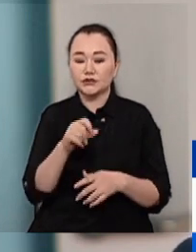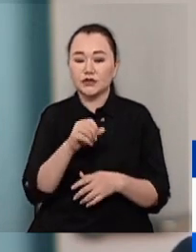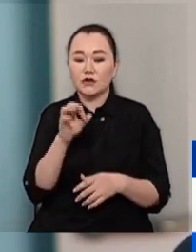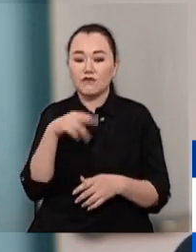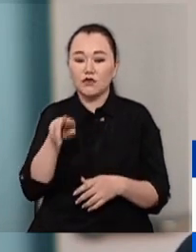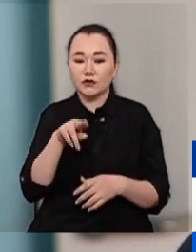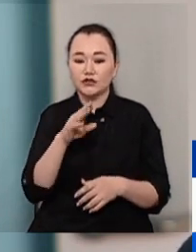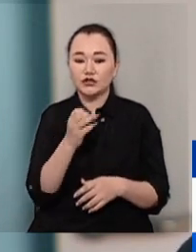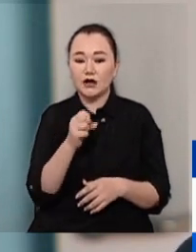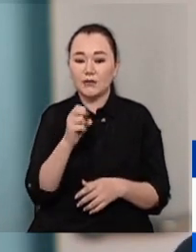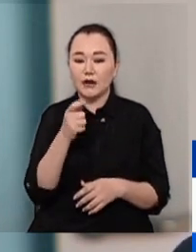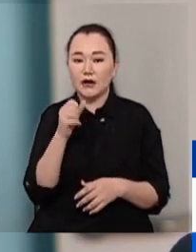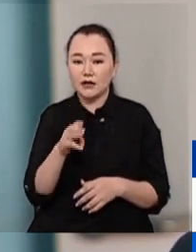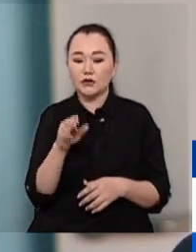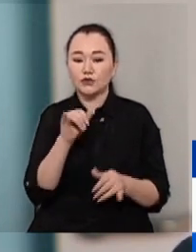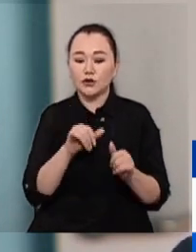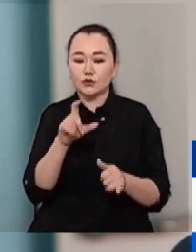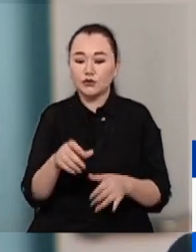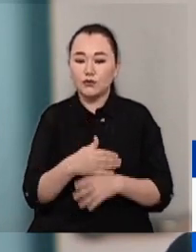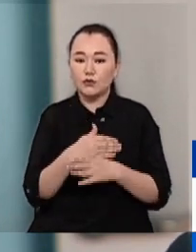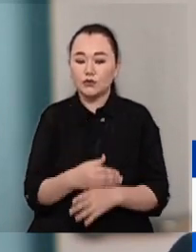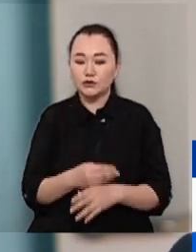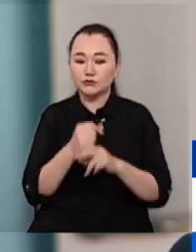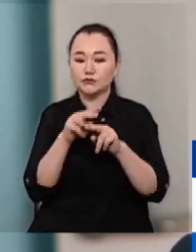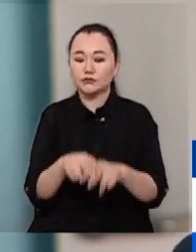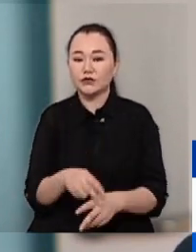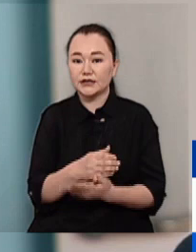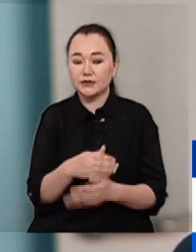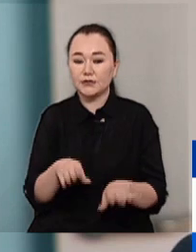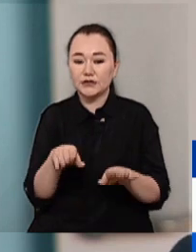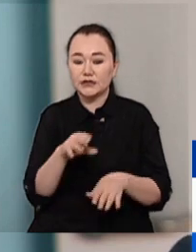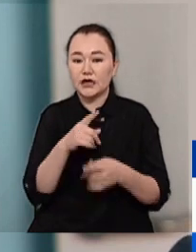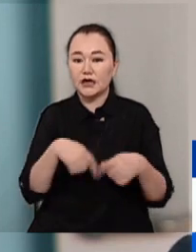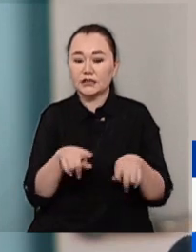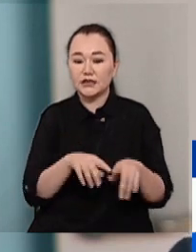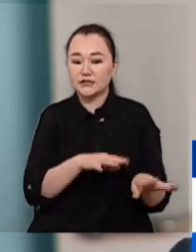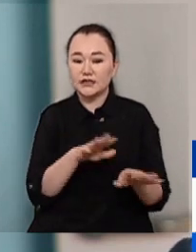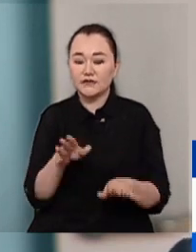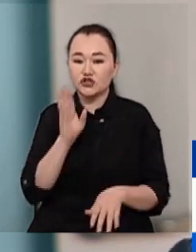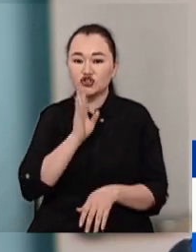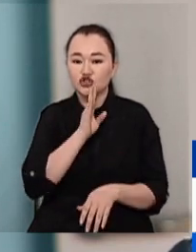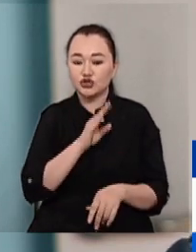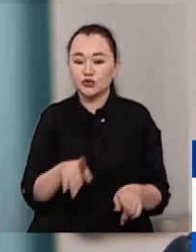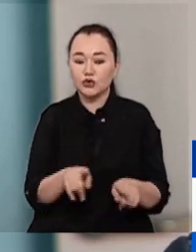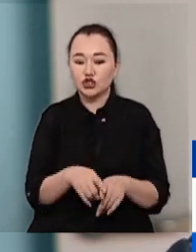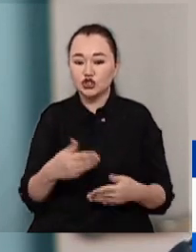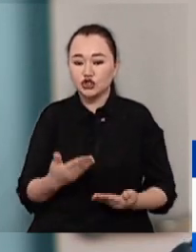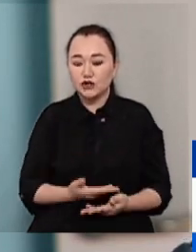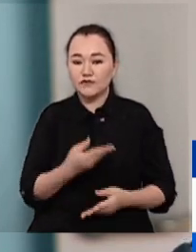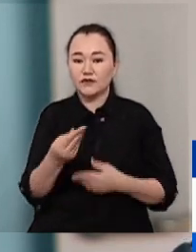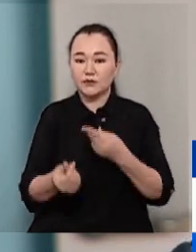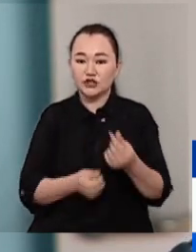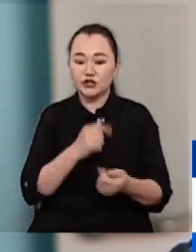общественного фонда «Шапагат», куда люди перечисляют помощь. И еще помогает местная ассоциация деловых женщин. Также жителям